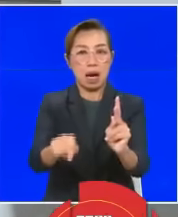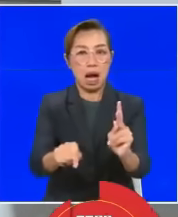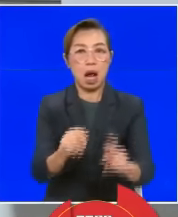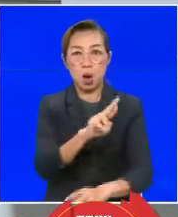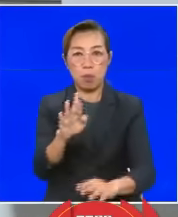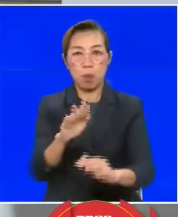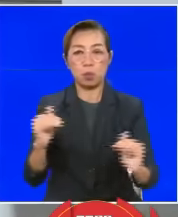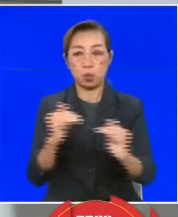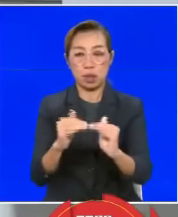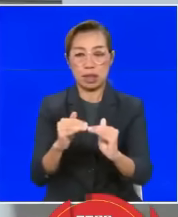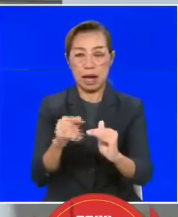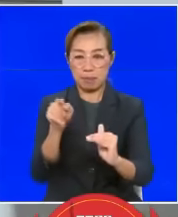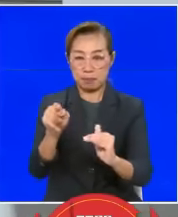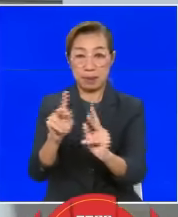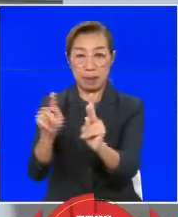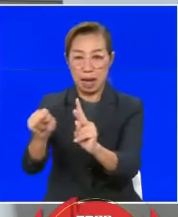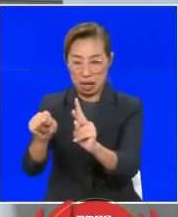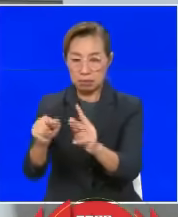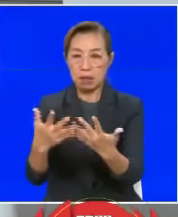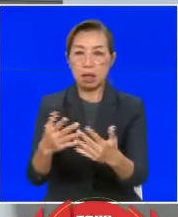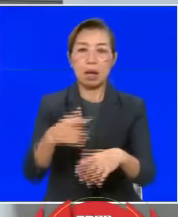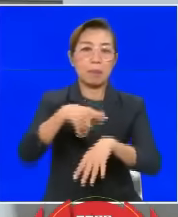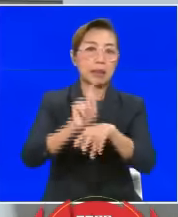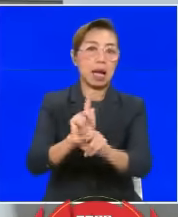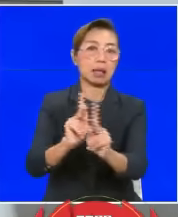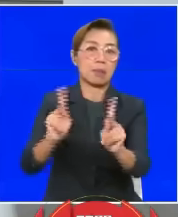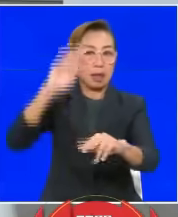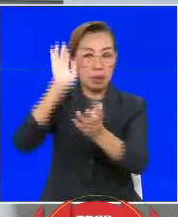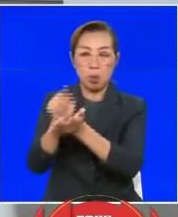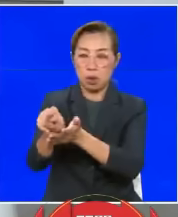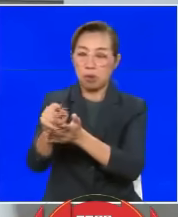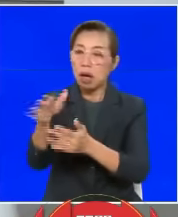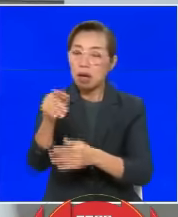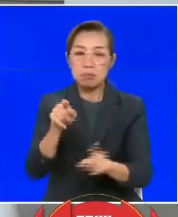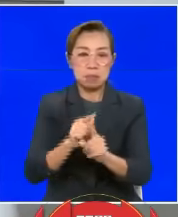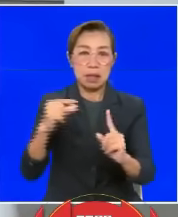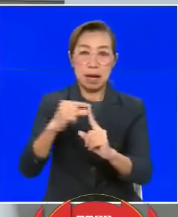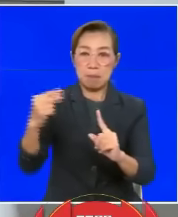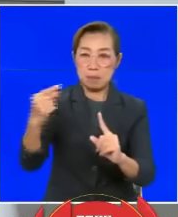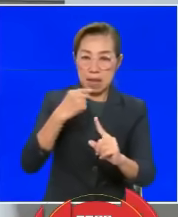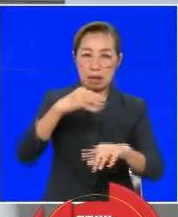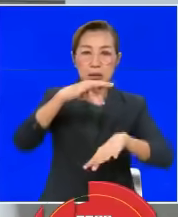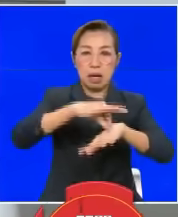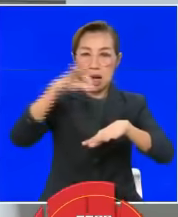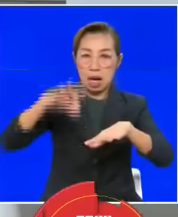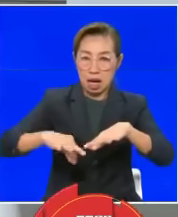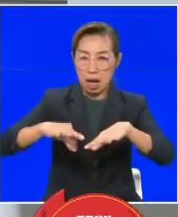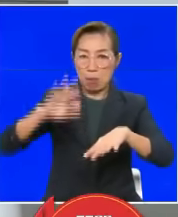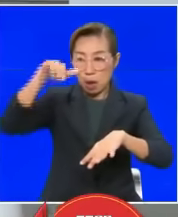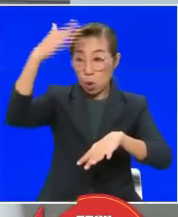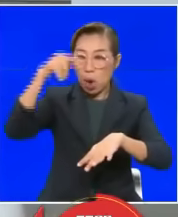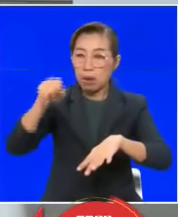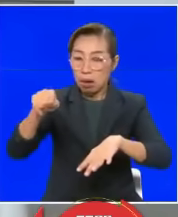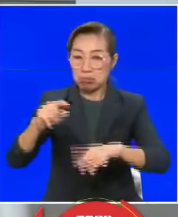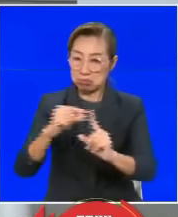กตรนะคะเพื่อที่จะให้ตรวจสอบคำสั่งให้ออกจากราชการไว้ก่อนของบิ๊กโจ๊กว่าเป็นไปโดยชอบหรือไม่ก่อนที่